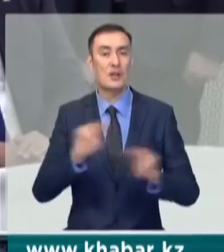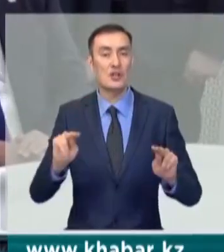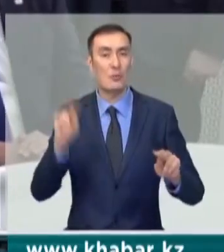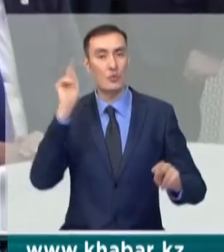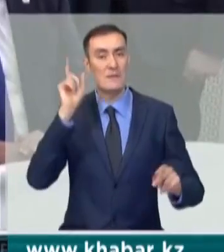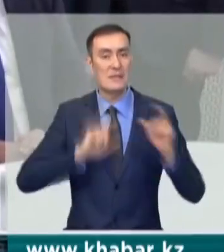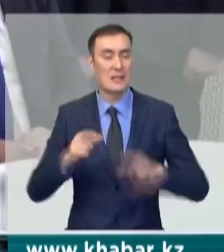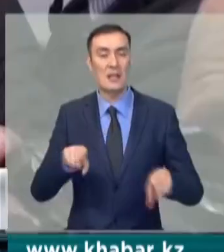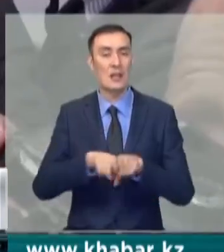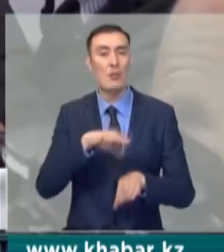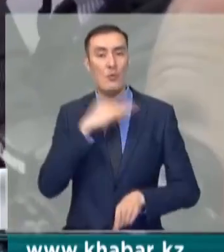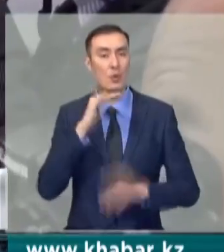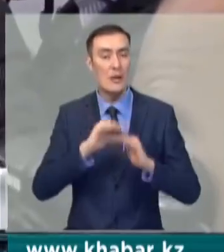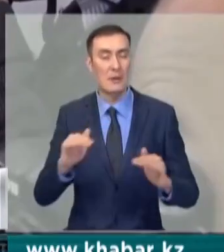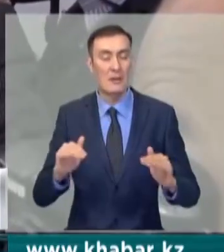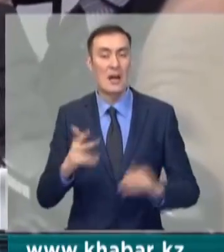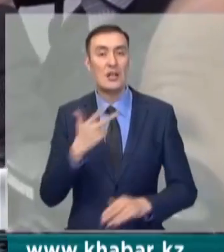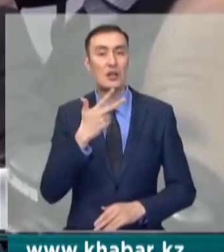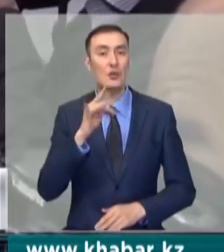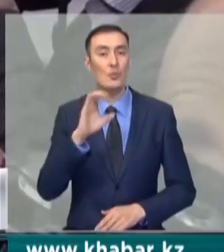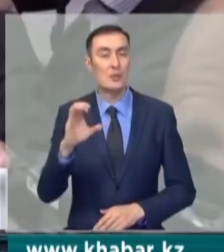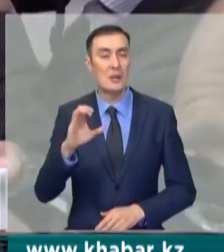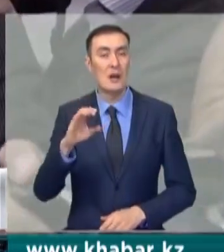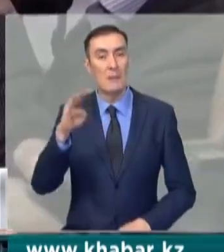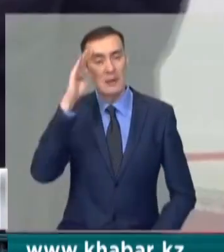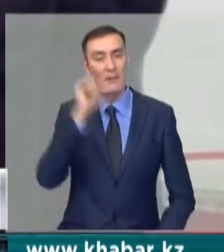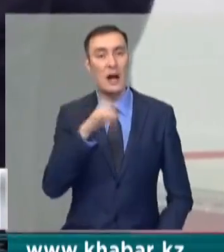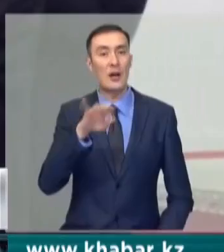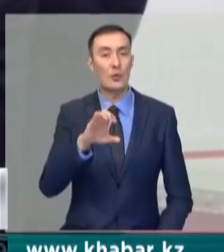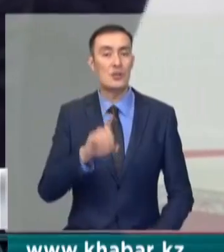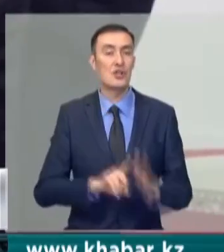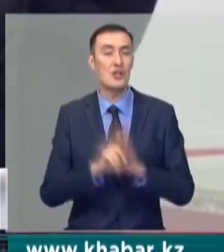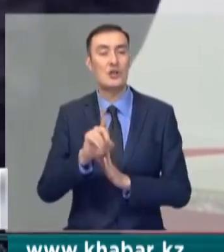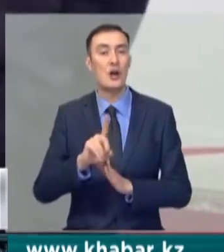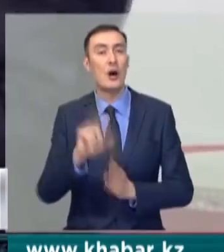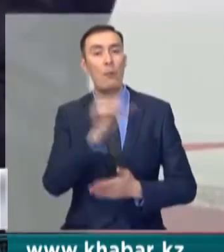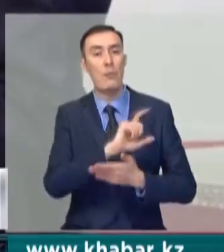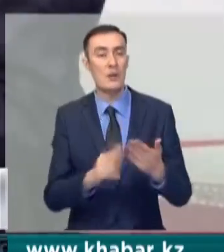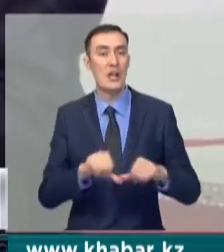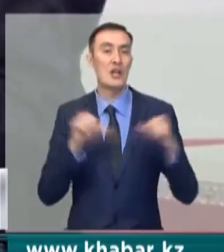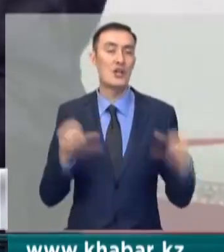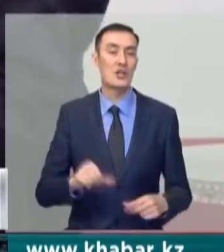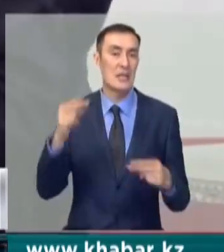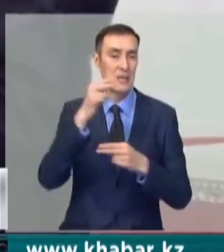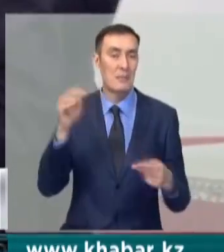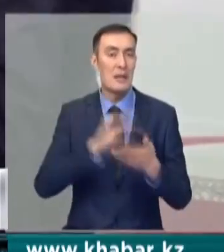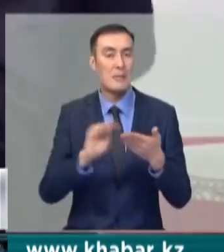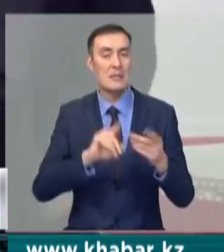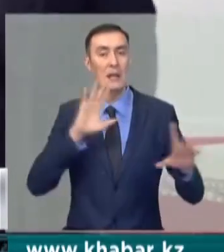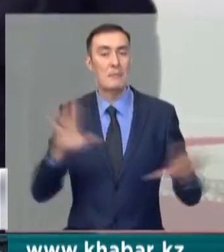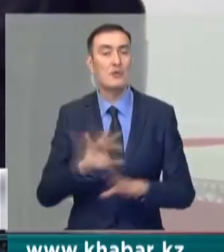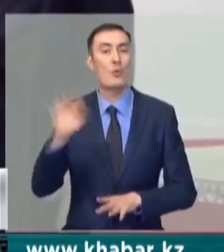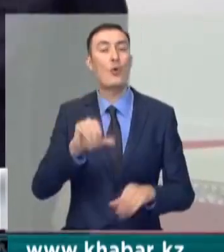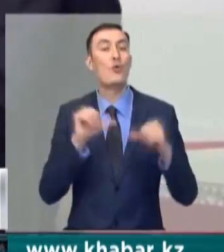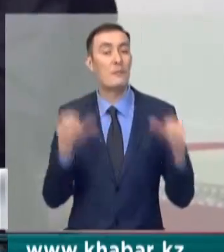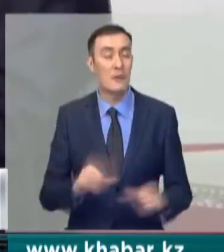университете таких много. Третьекурсник Айдос Хамитов – начинающий поэт-композитор. Его произведения – лирические темы. Недавно написал песню о любви